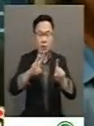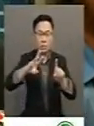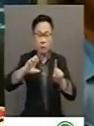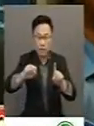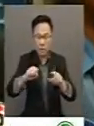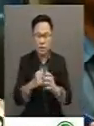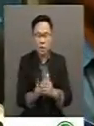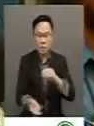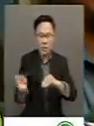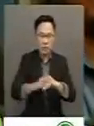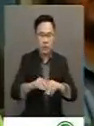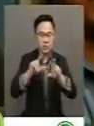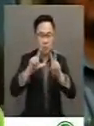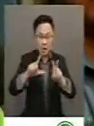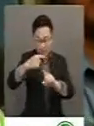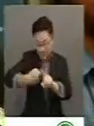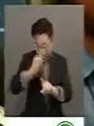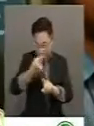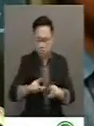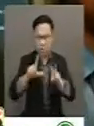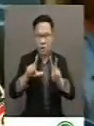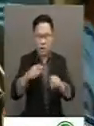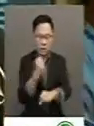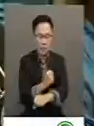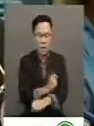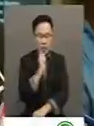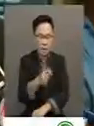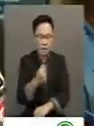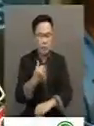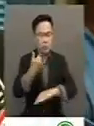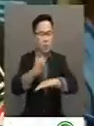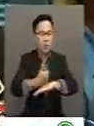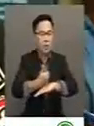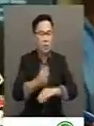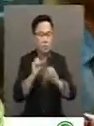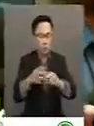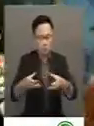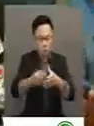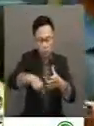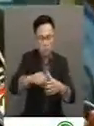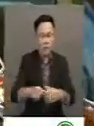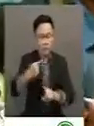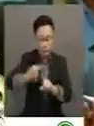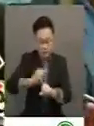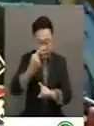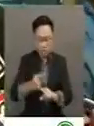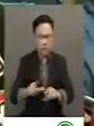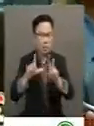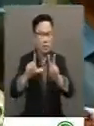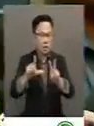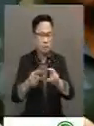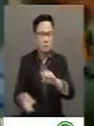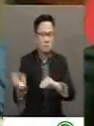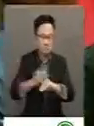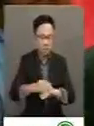แสนบาทเป็น2ล้านบาทต่อเดือนเป็นค่าเหนื่อยให้กับโค้ชซิโก้แล้วก็สตาฟโค้ชทั้งหมดค่ะก็ถือว่าจบลงด้วยดีแ